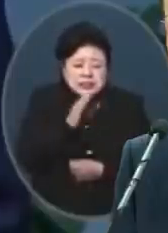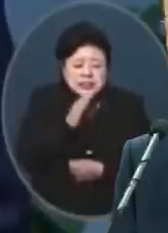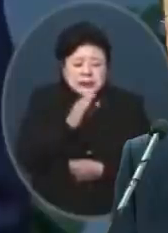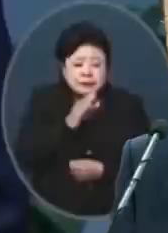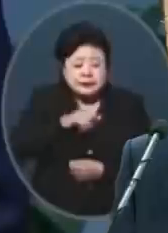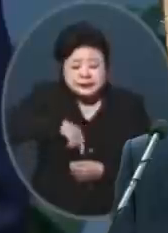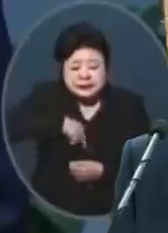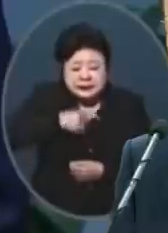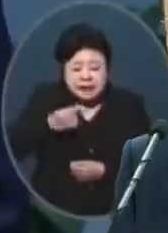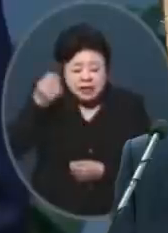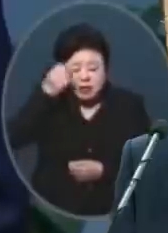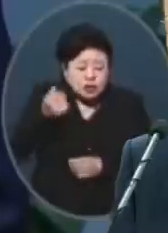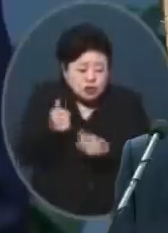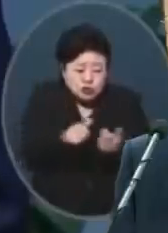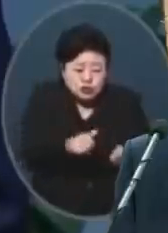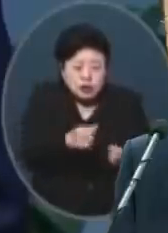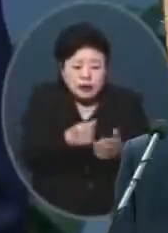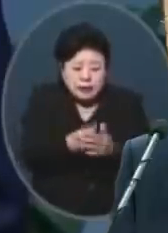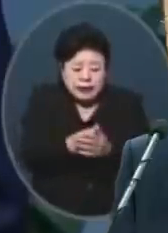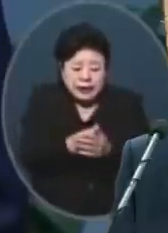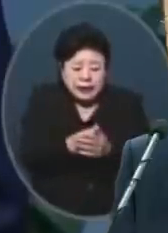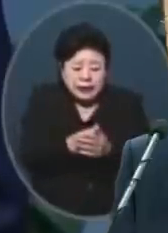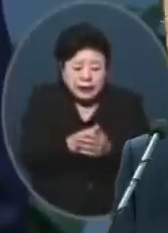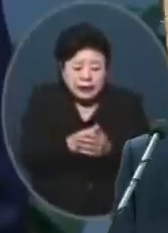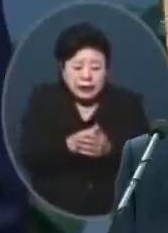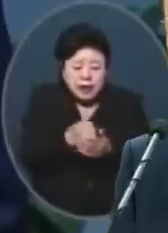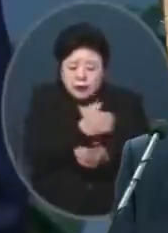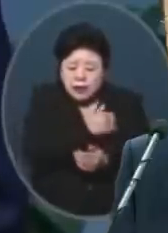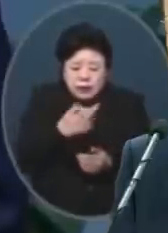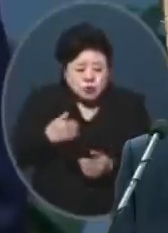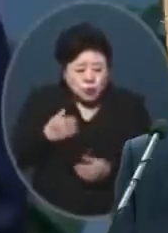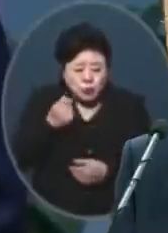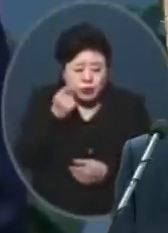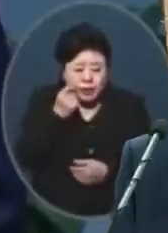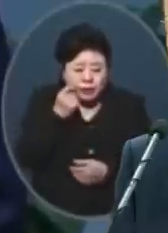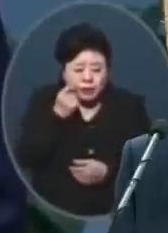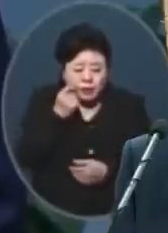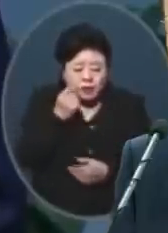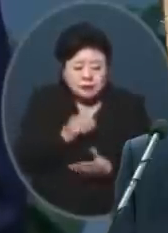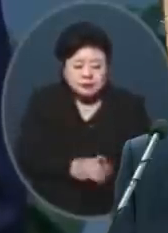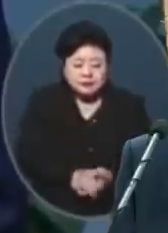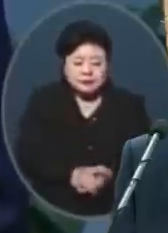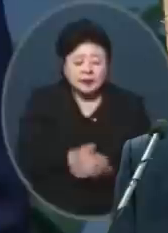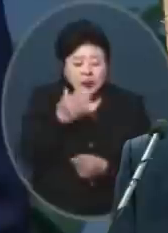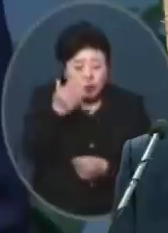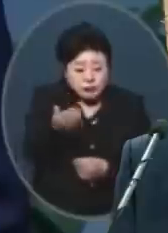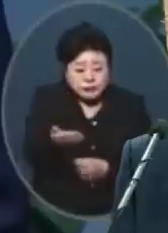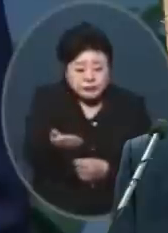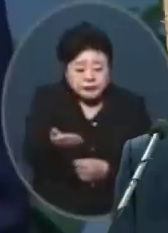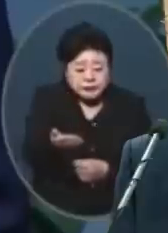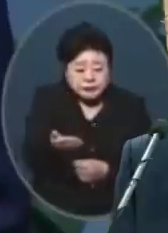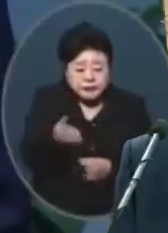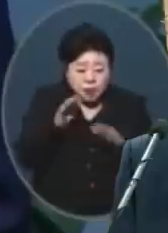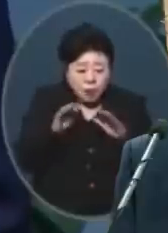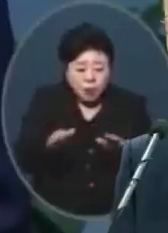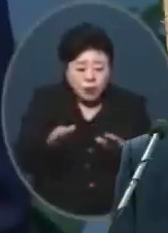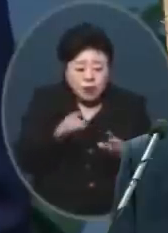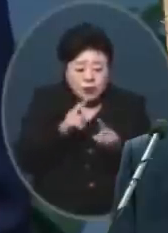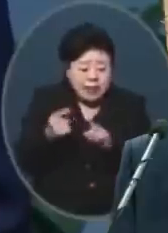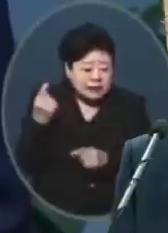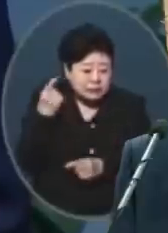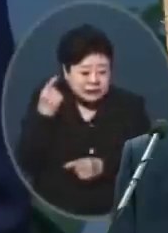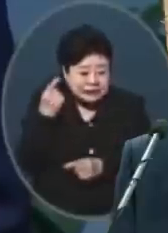자기 영이 죽어 있기 때문에 만족하지 않습니다 여러분 오늘 제